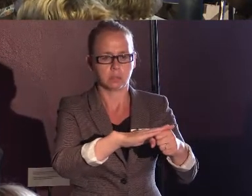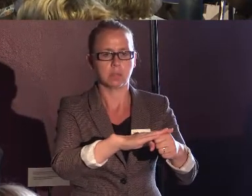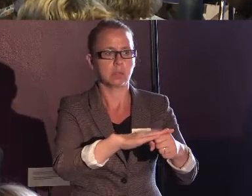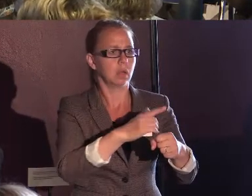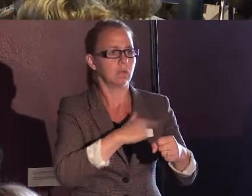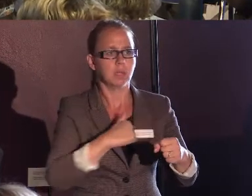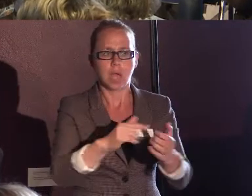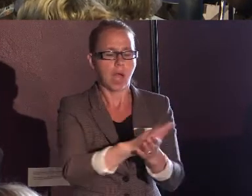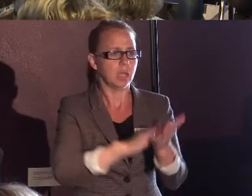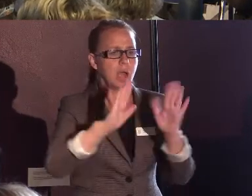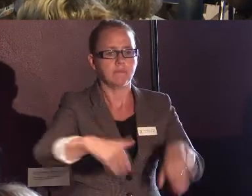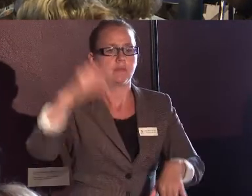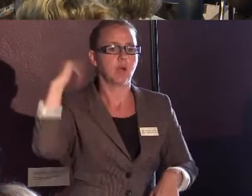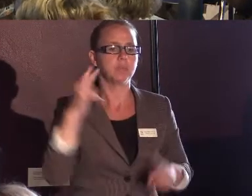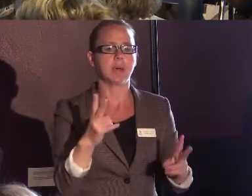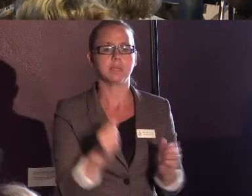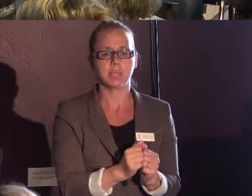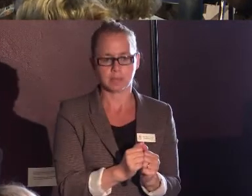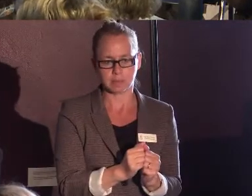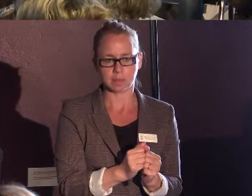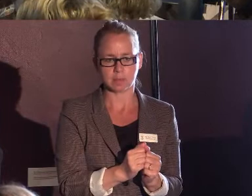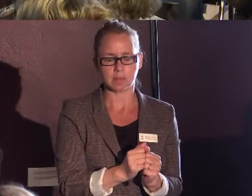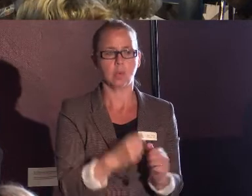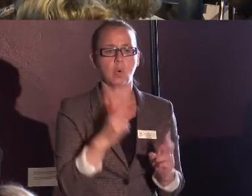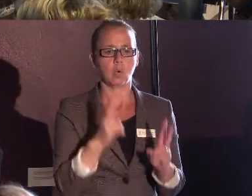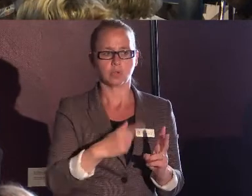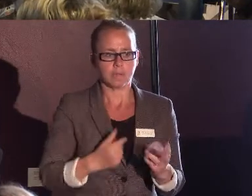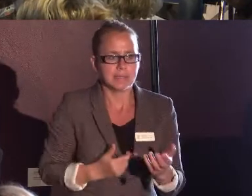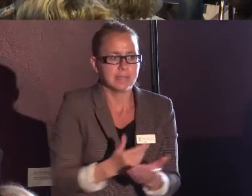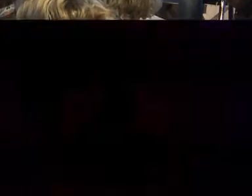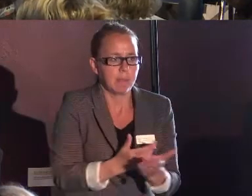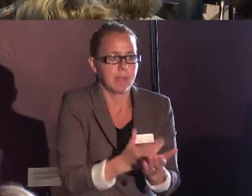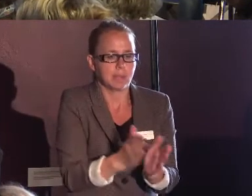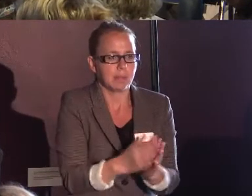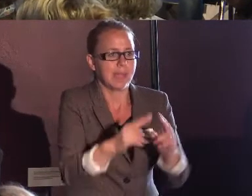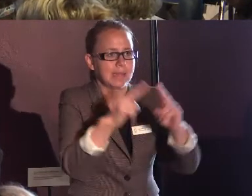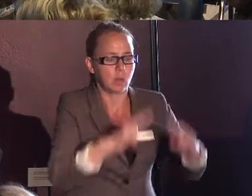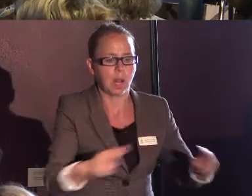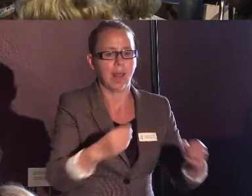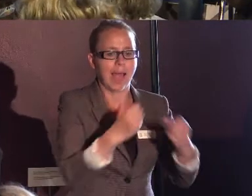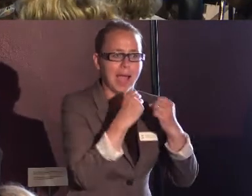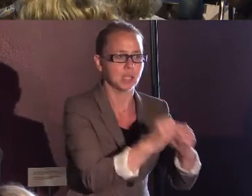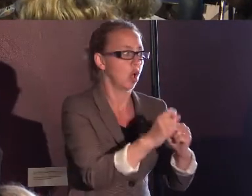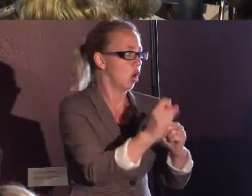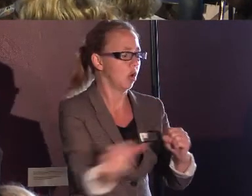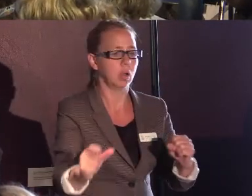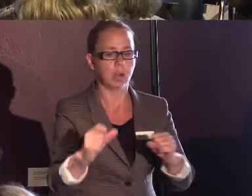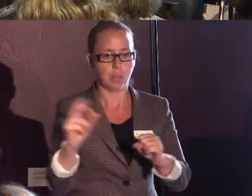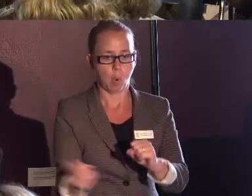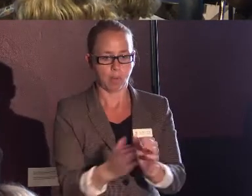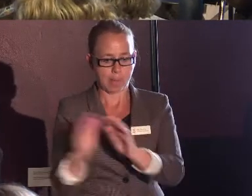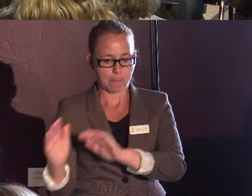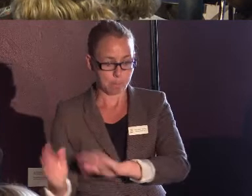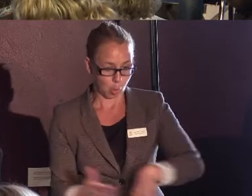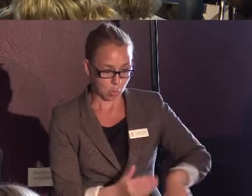har befunnit oss på det viset. Och samarbeta med internationella aktörer, både i